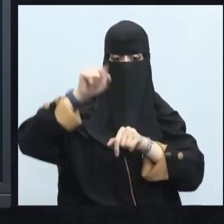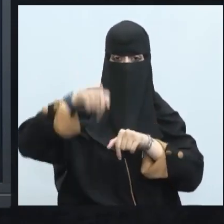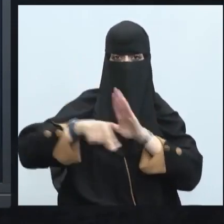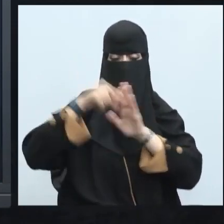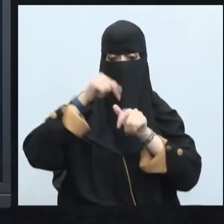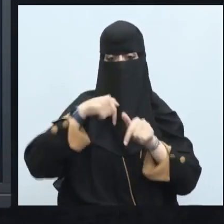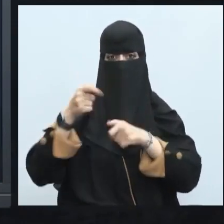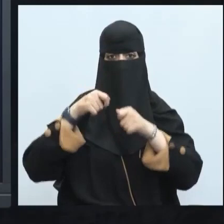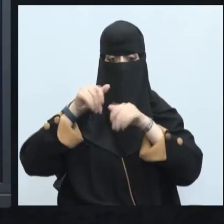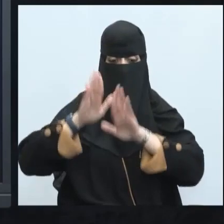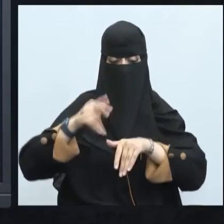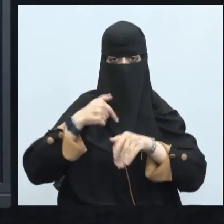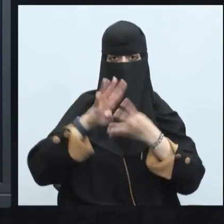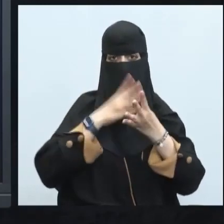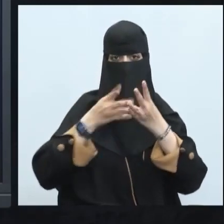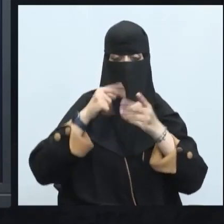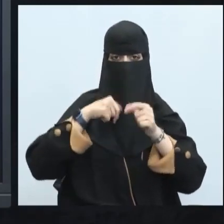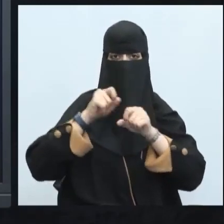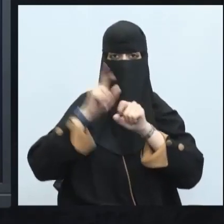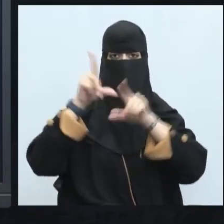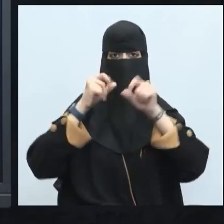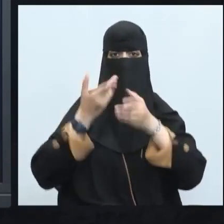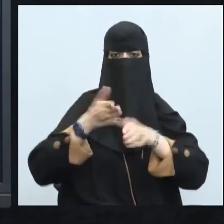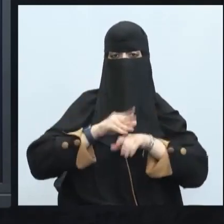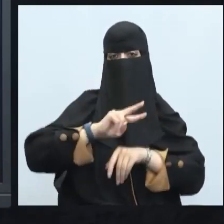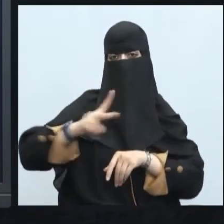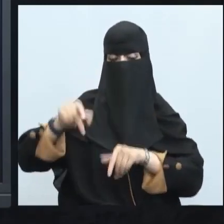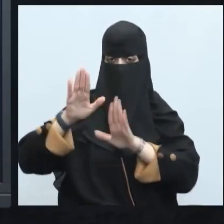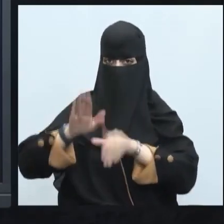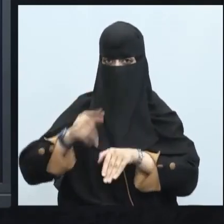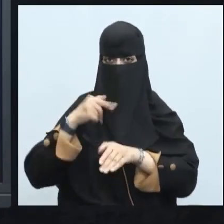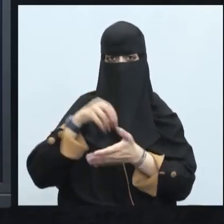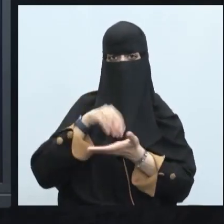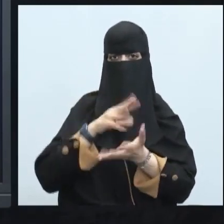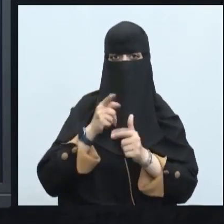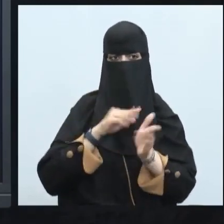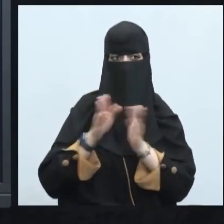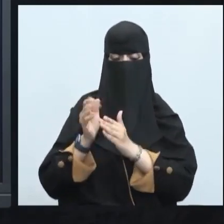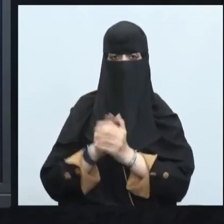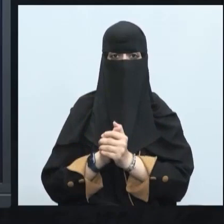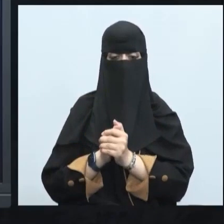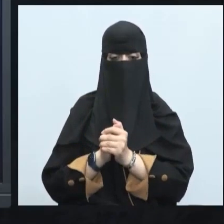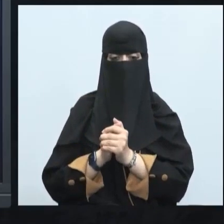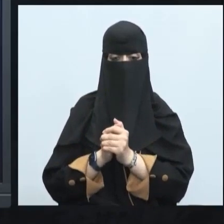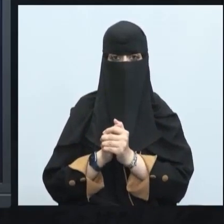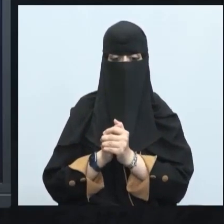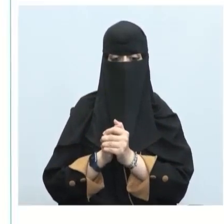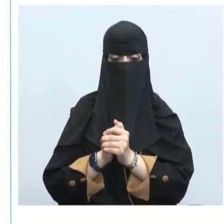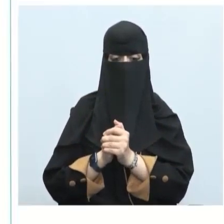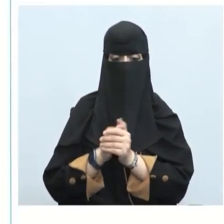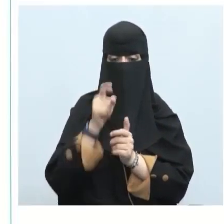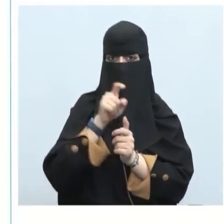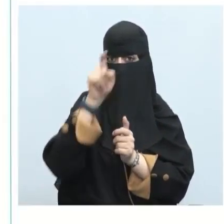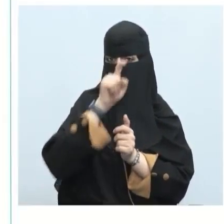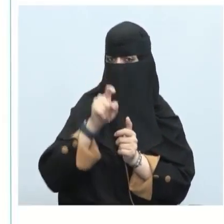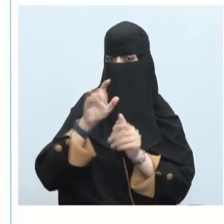درسنا اليوم على التواجد على الشبكه العنكبوتيه وانواع التواجد على الشبكه العنكبوتيه اذا ما المقصود